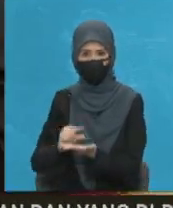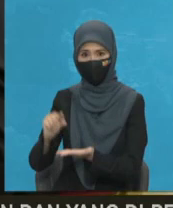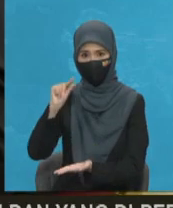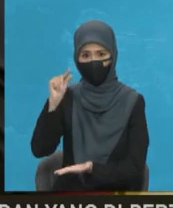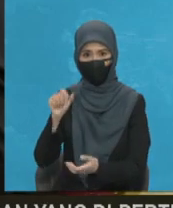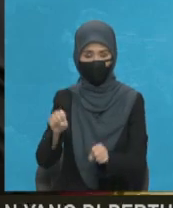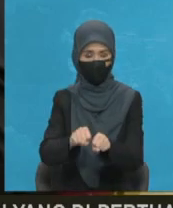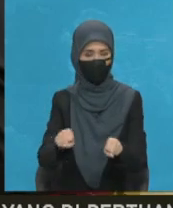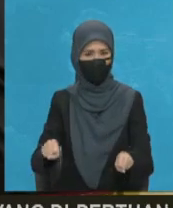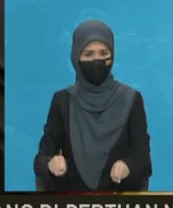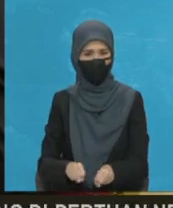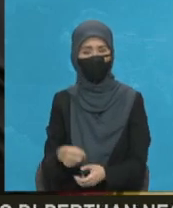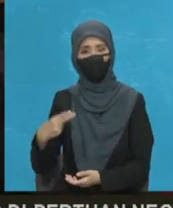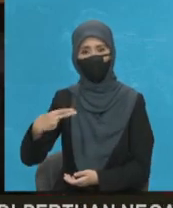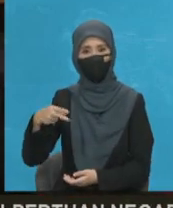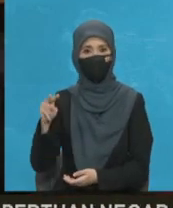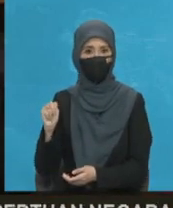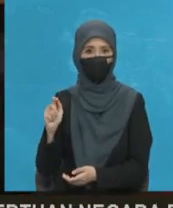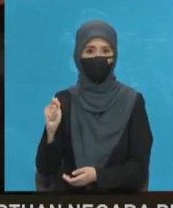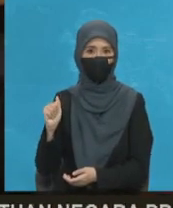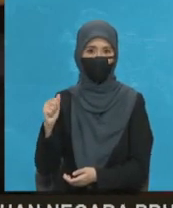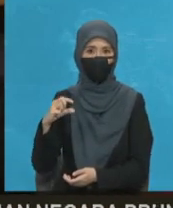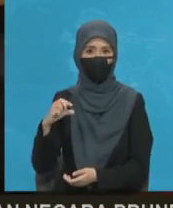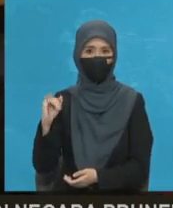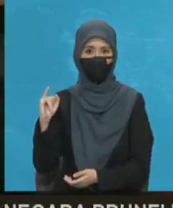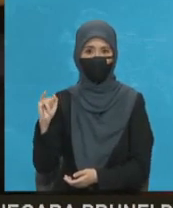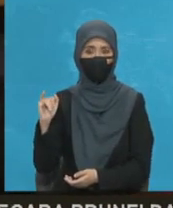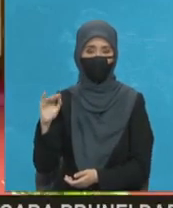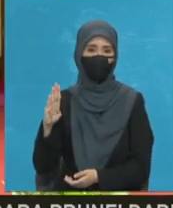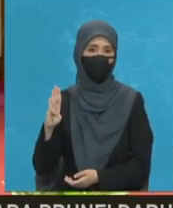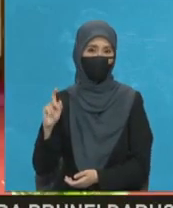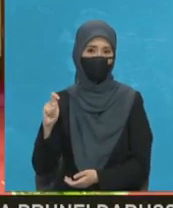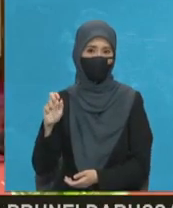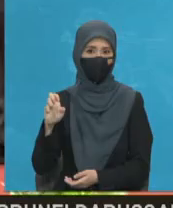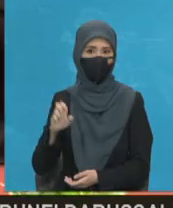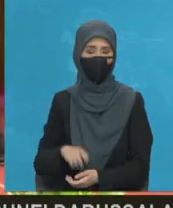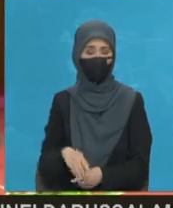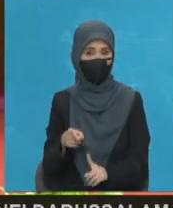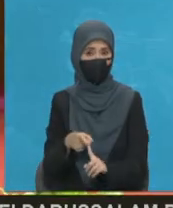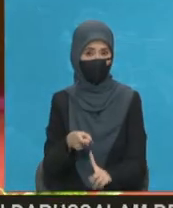menerima segel acentec adalah graduan dari Abby teisco offices in